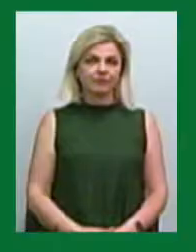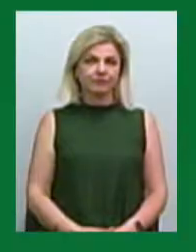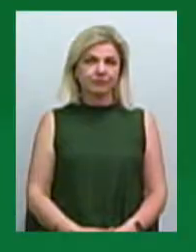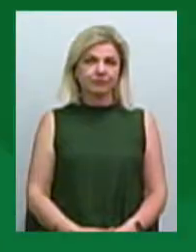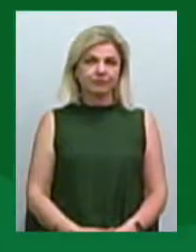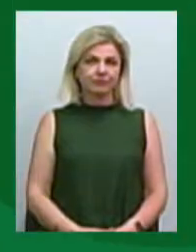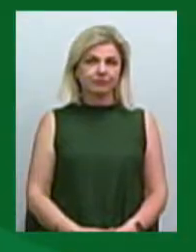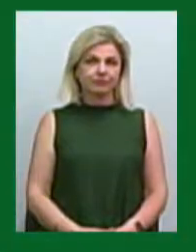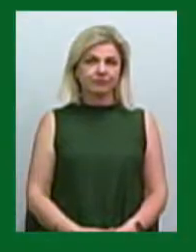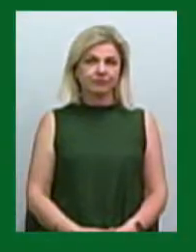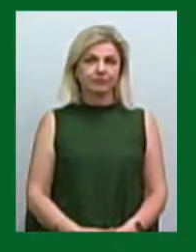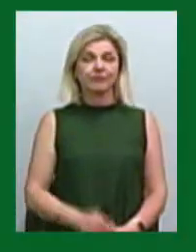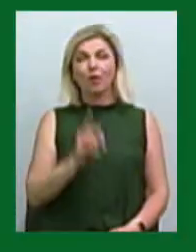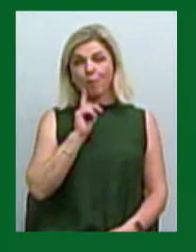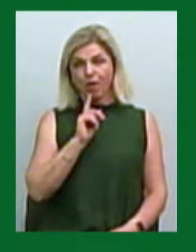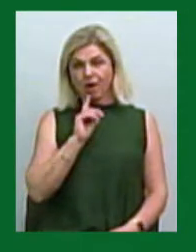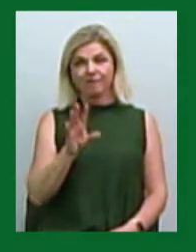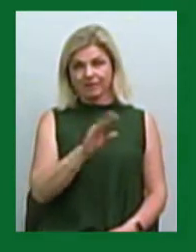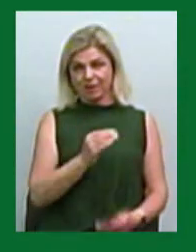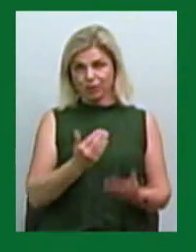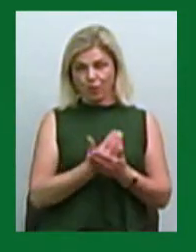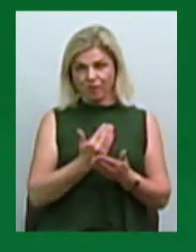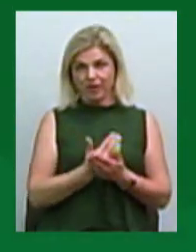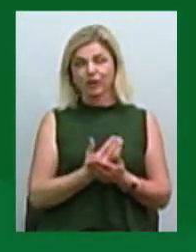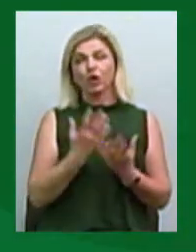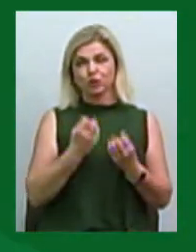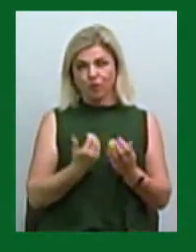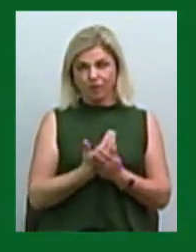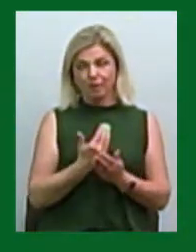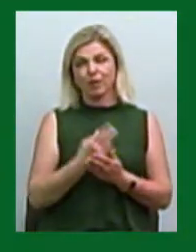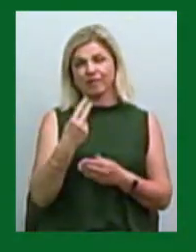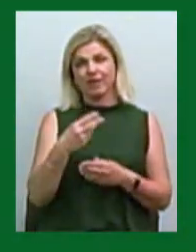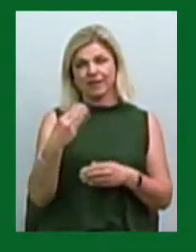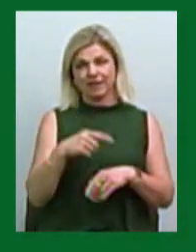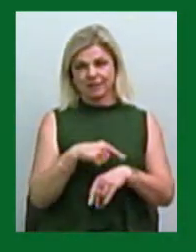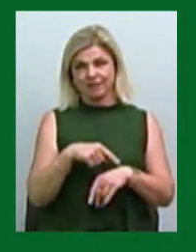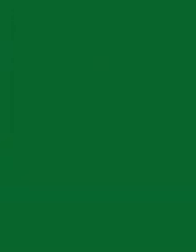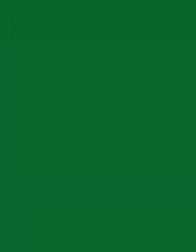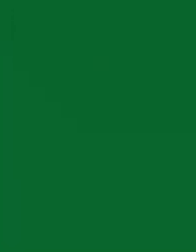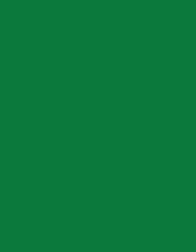Поки це всі новини, наступний випуск о 20:30. На все добре.